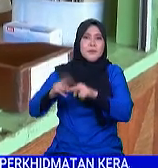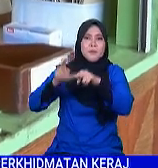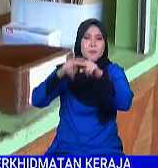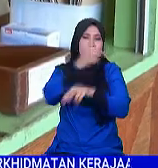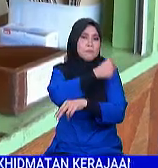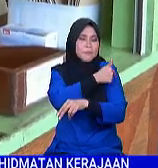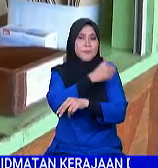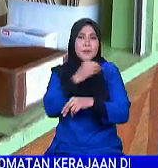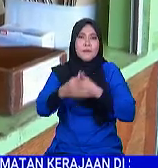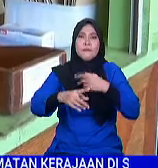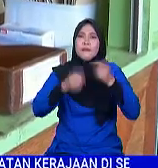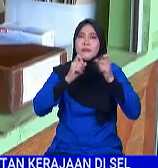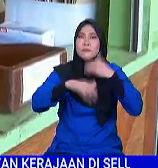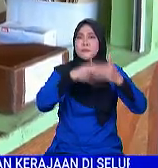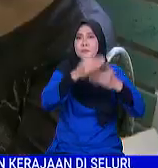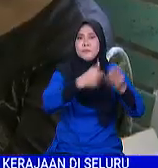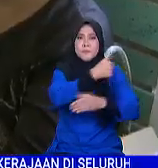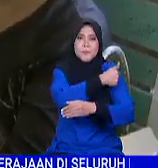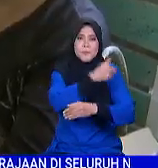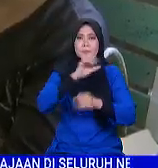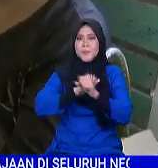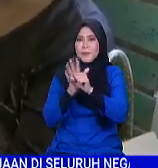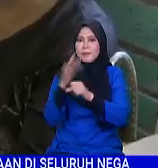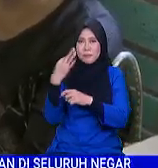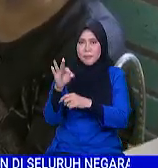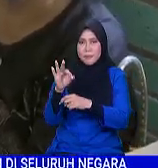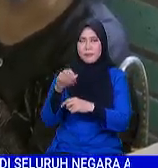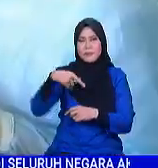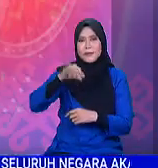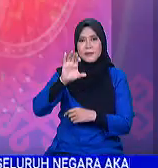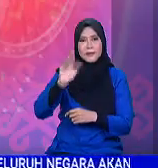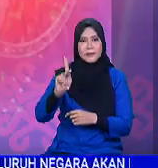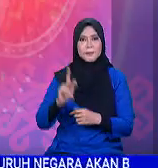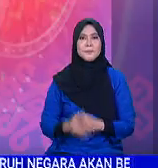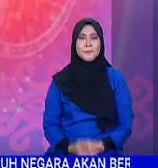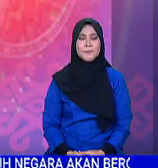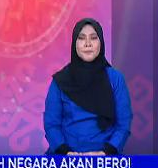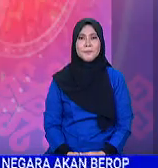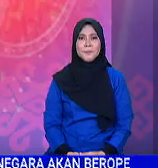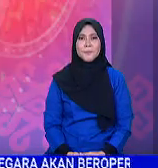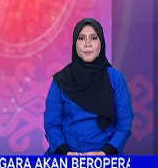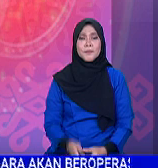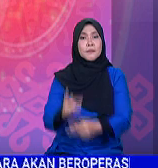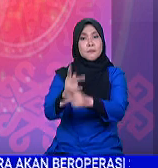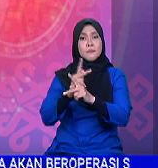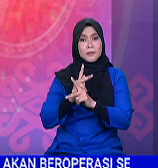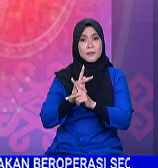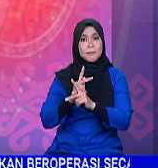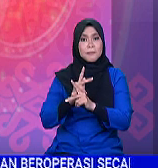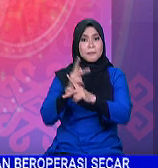negara dan mempercepatkan program imunisasi komit 19 kebangsaan Hai para peminjam